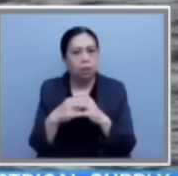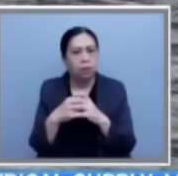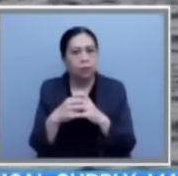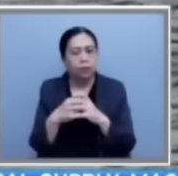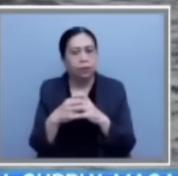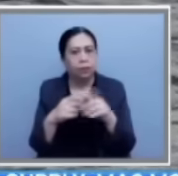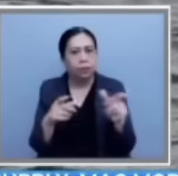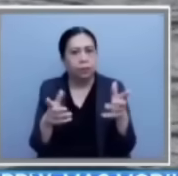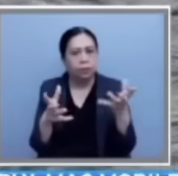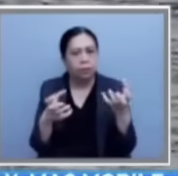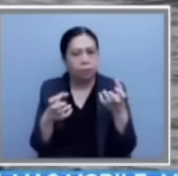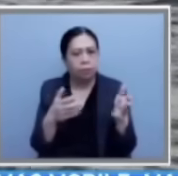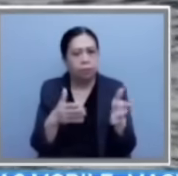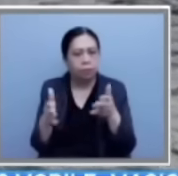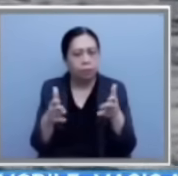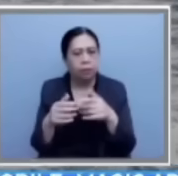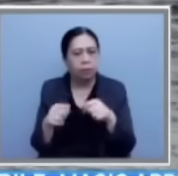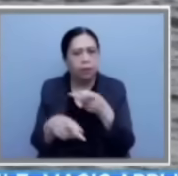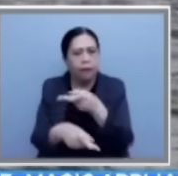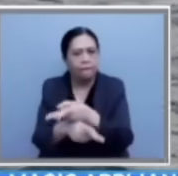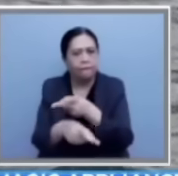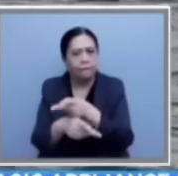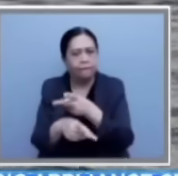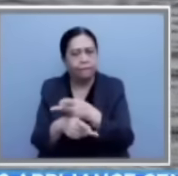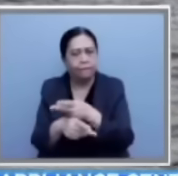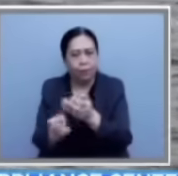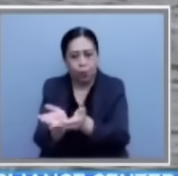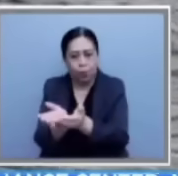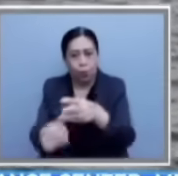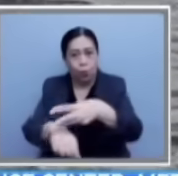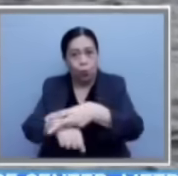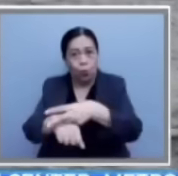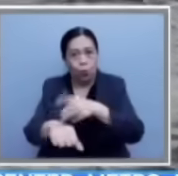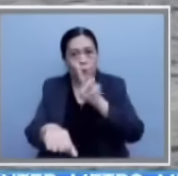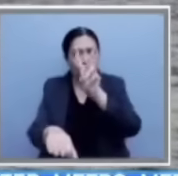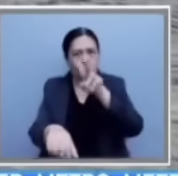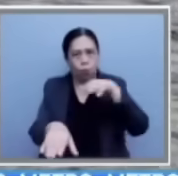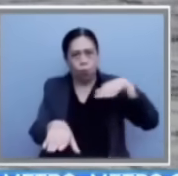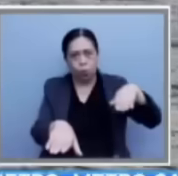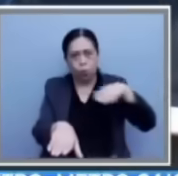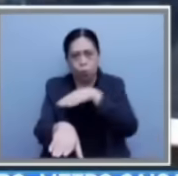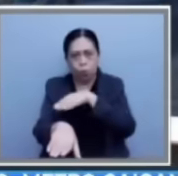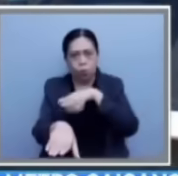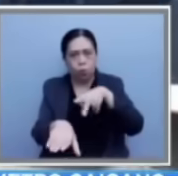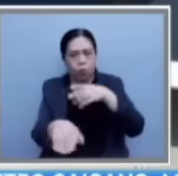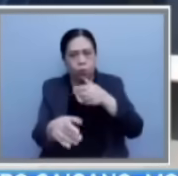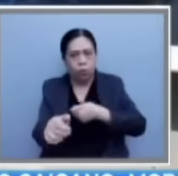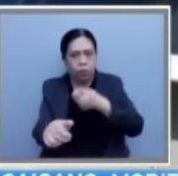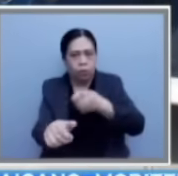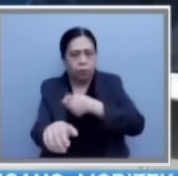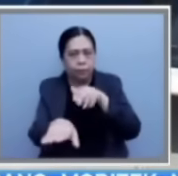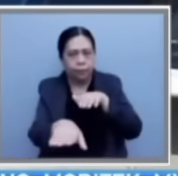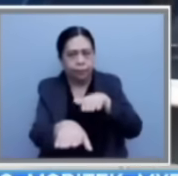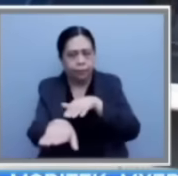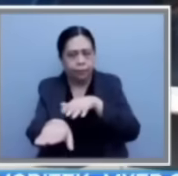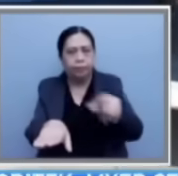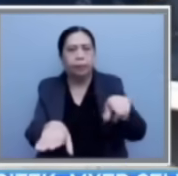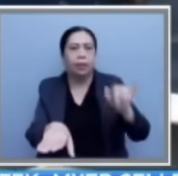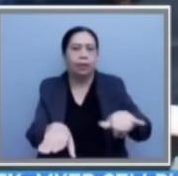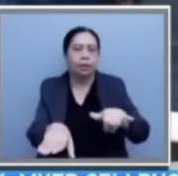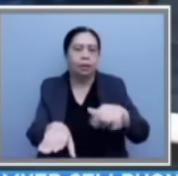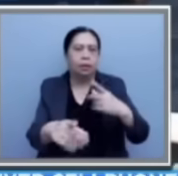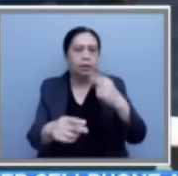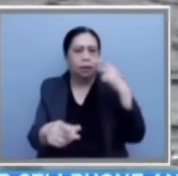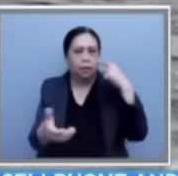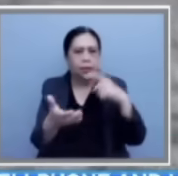na siyang nagbabantay doon sa uniz may 2 no Yun yung naka-assign sa kanyang bantayan na fip ay makikita